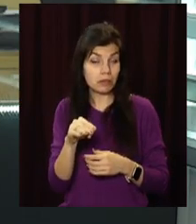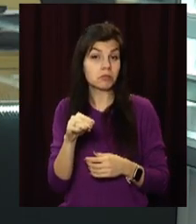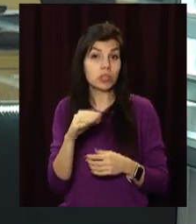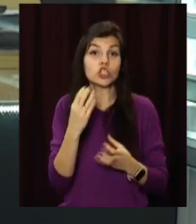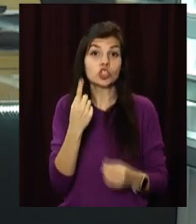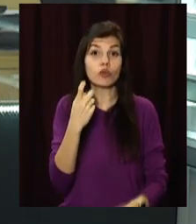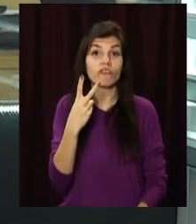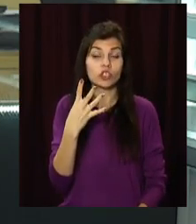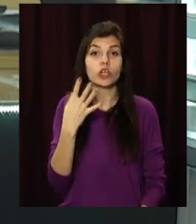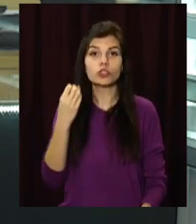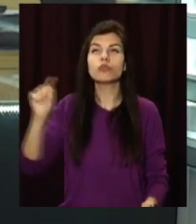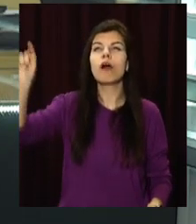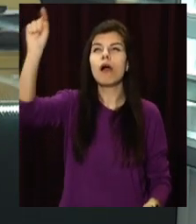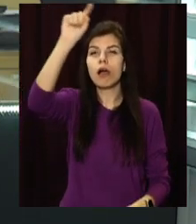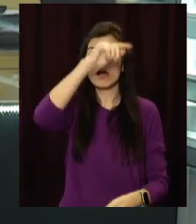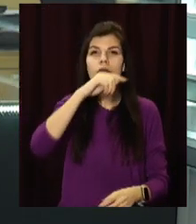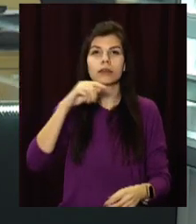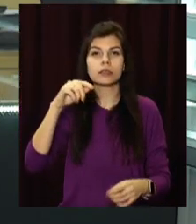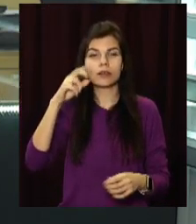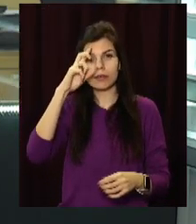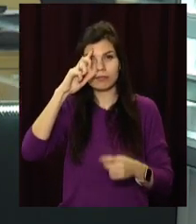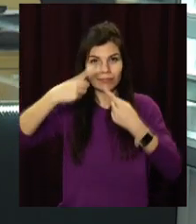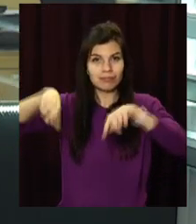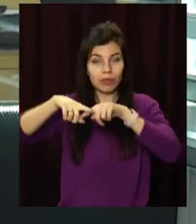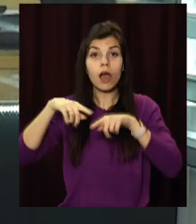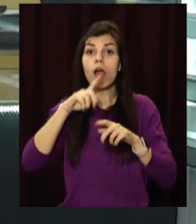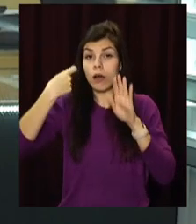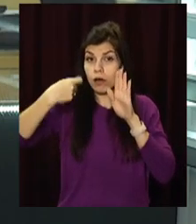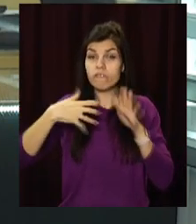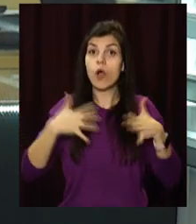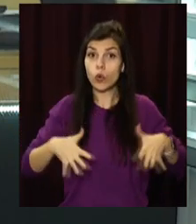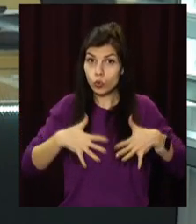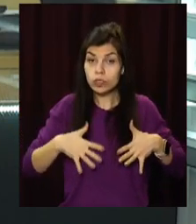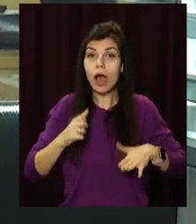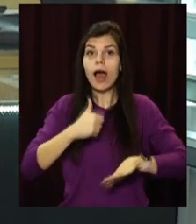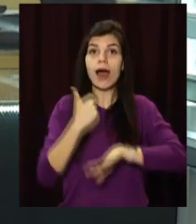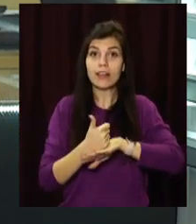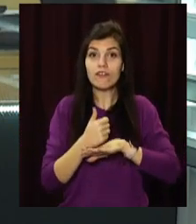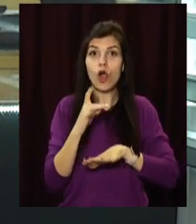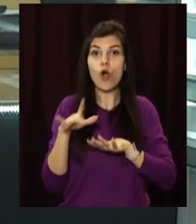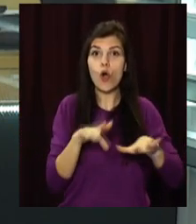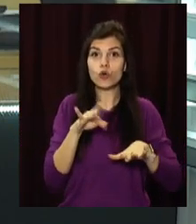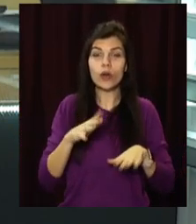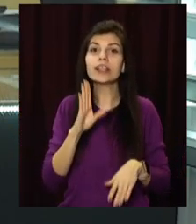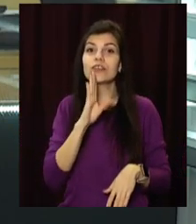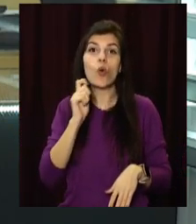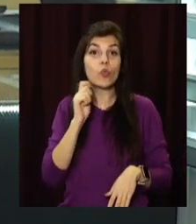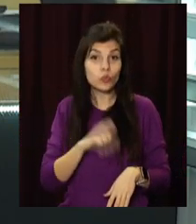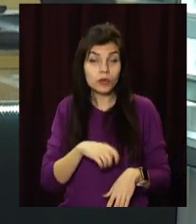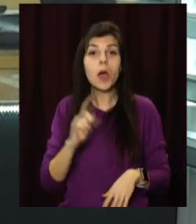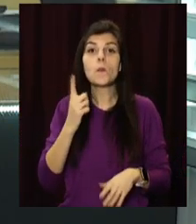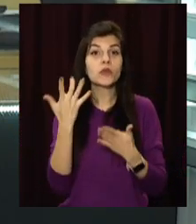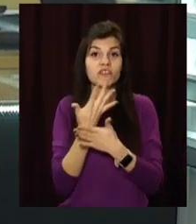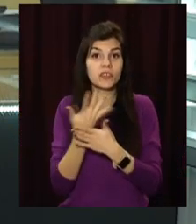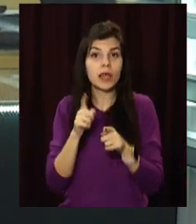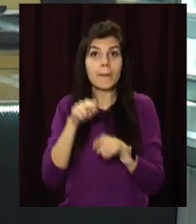його дебютна повнометражна стрічка, яку, до речі, придбав найбільший американський дистриб'ютор Lionsgate та ще 124 країни